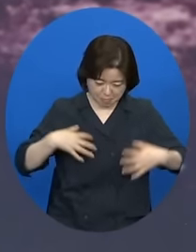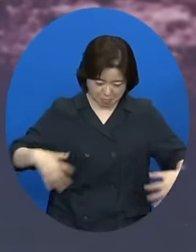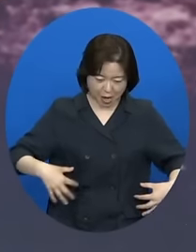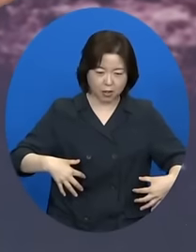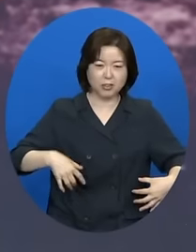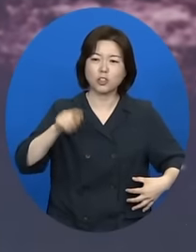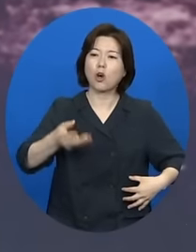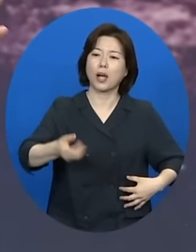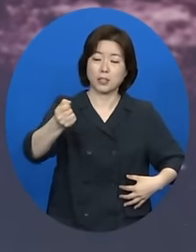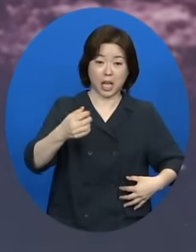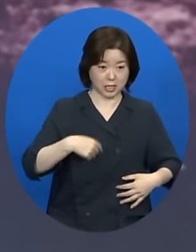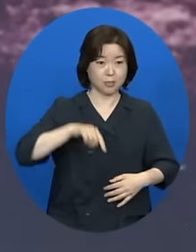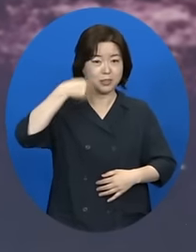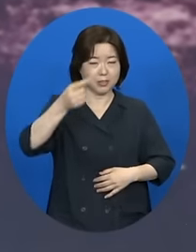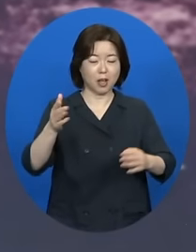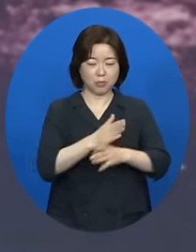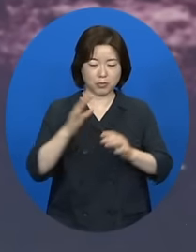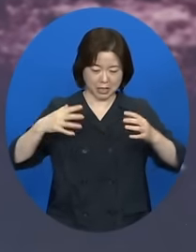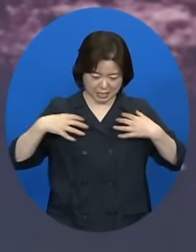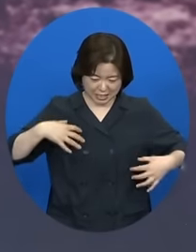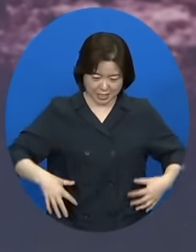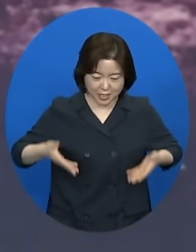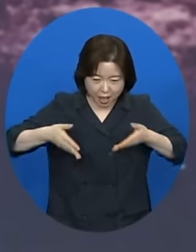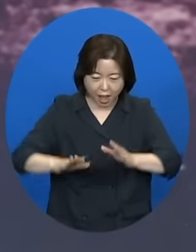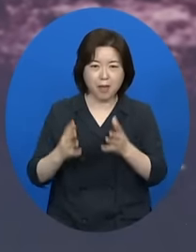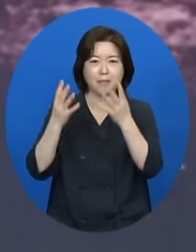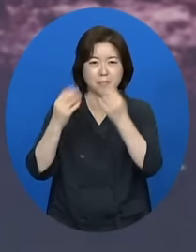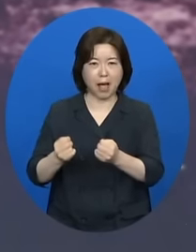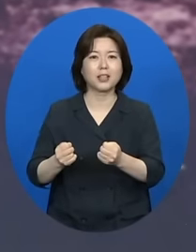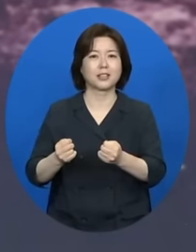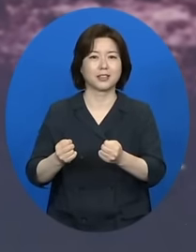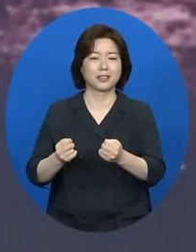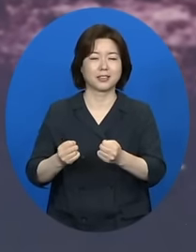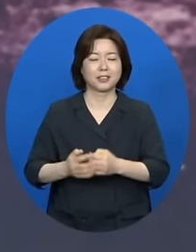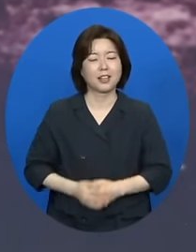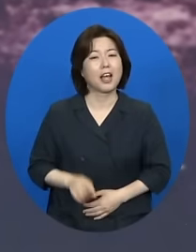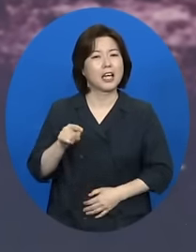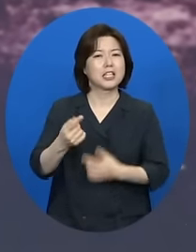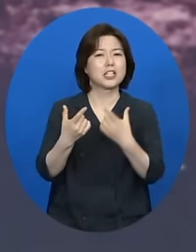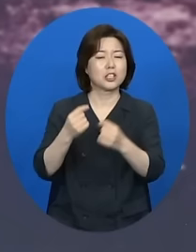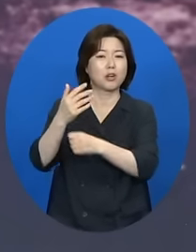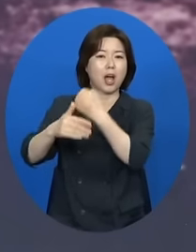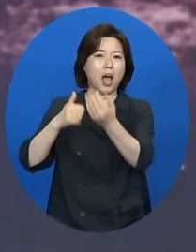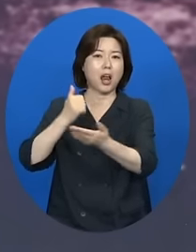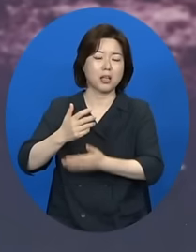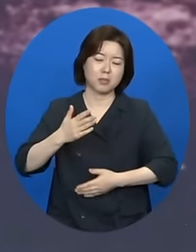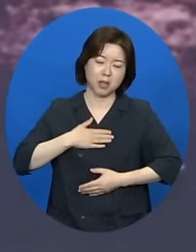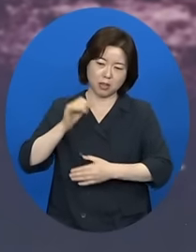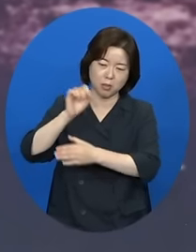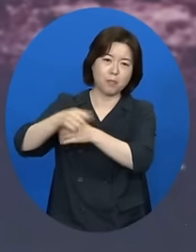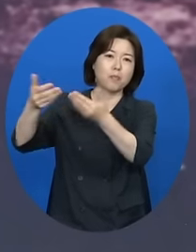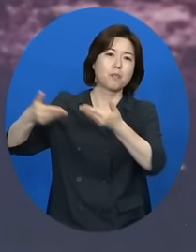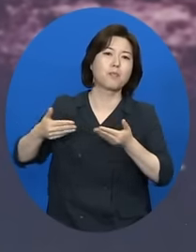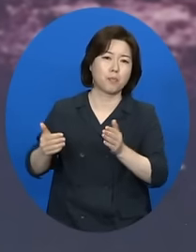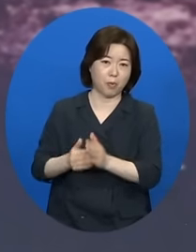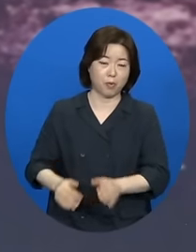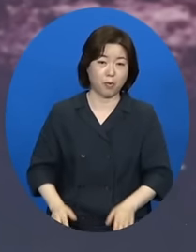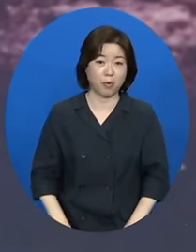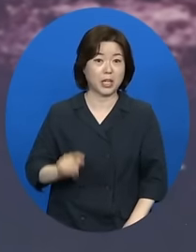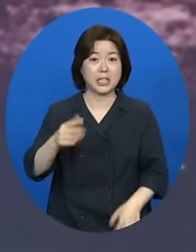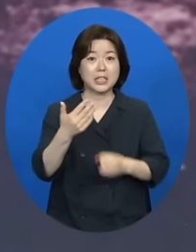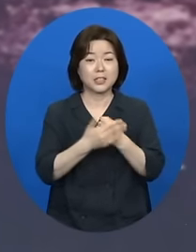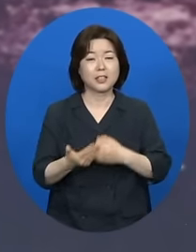야곱에게 복을 주신 것이죠. 그래서 하나님이 이같이 내게 하셨느니라. 이 은혜가 여러분들의